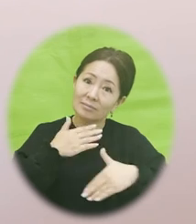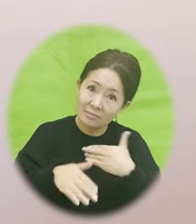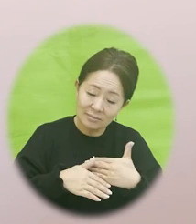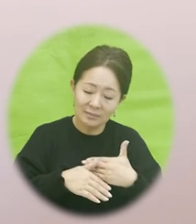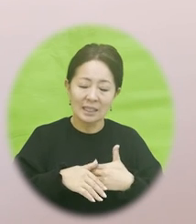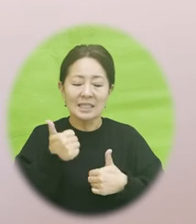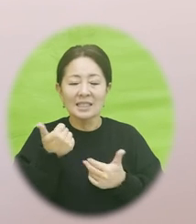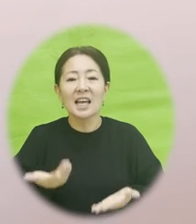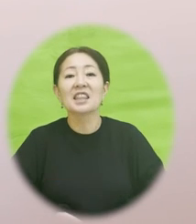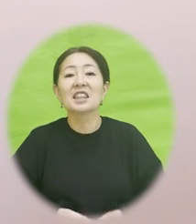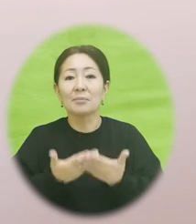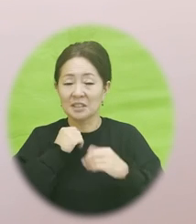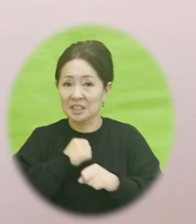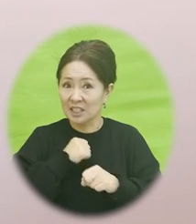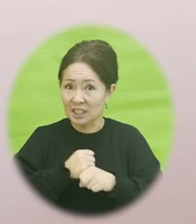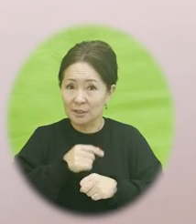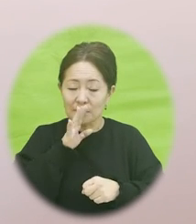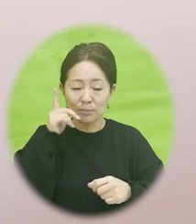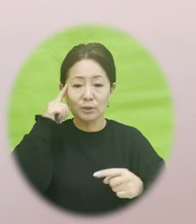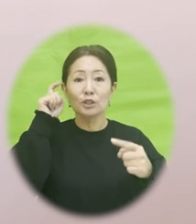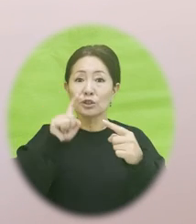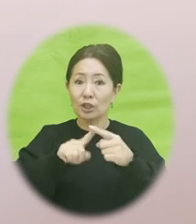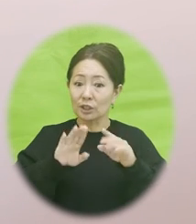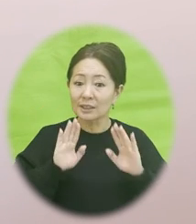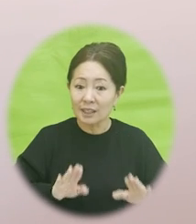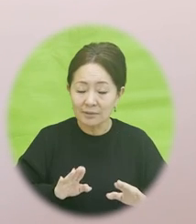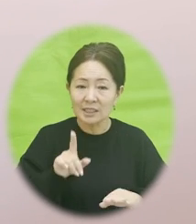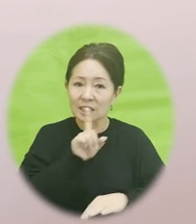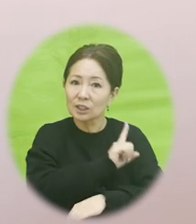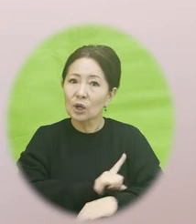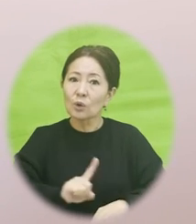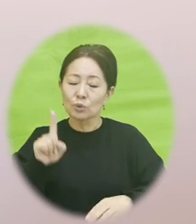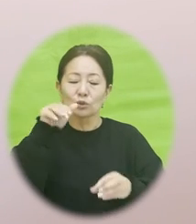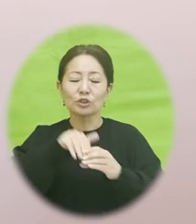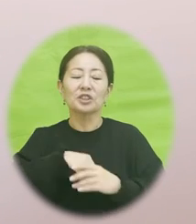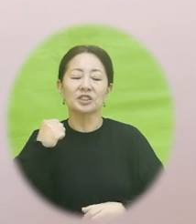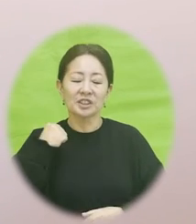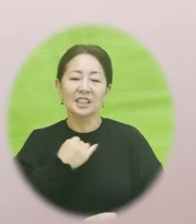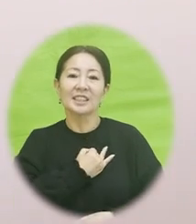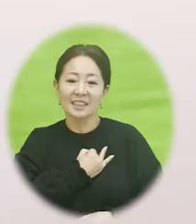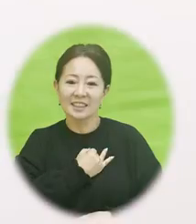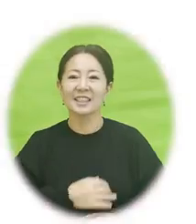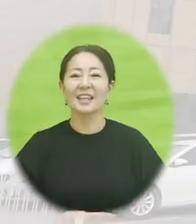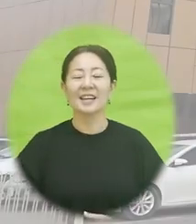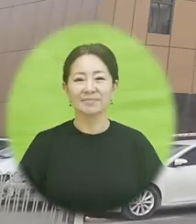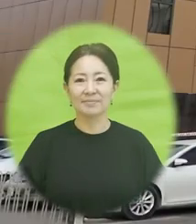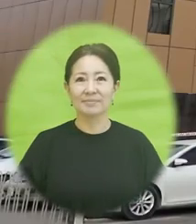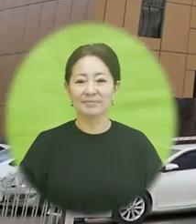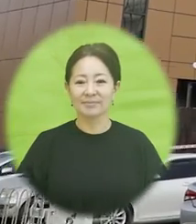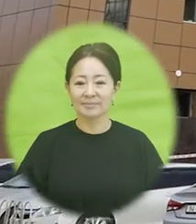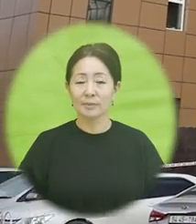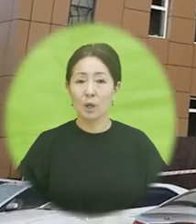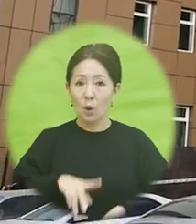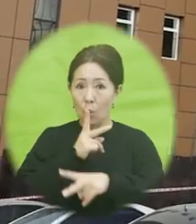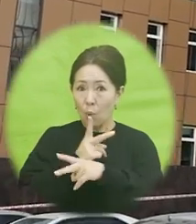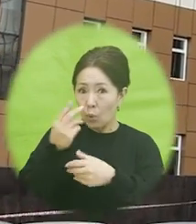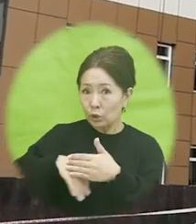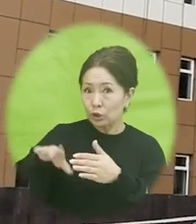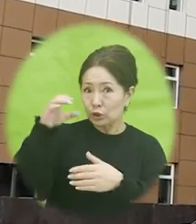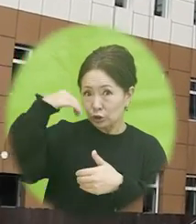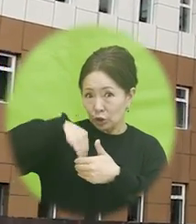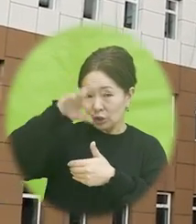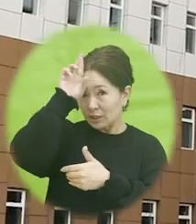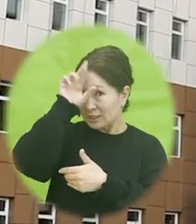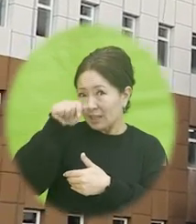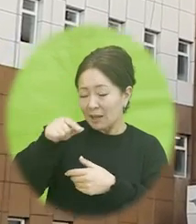маш сайн дэмжиж ажиллана гэсэн бидний зорилт байна. Тэгээд энэ дээр үр дүн өрнө гэдэгт бас бид нар бас итгэж байна. Хууль зүйн дотоод хэргийн яамны